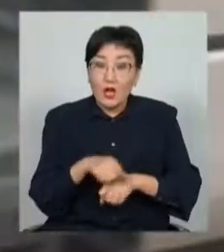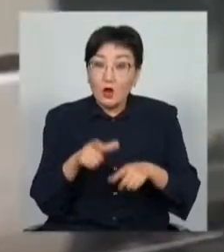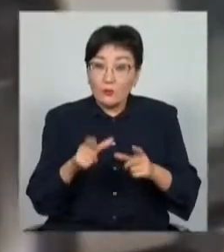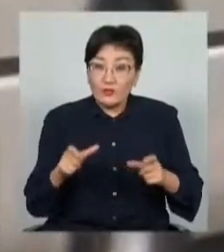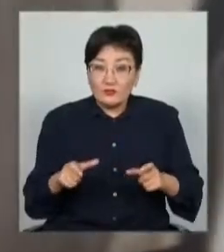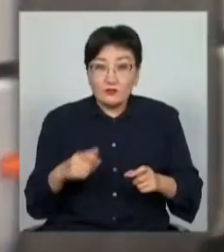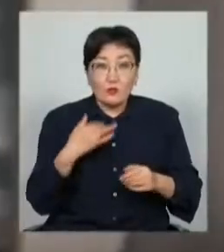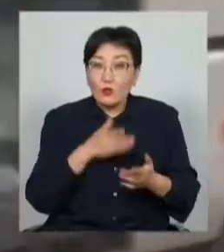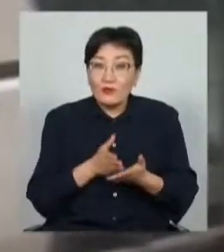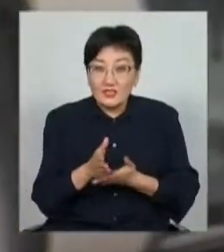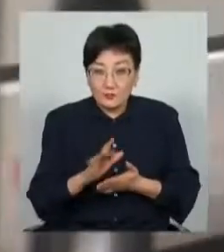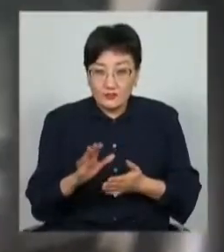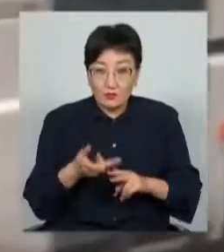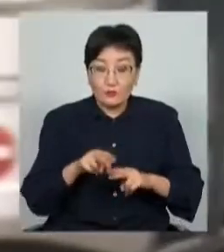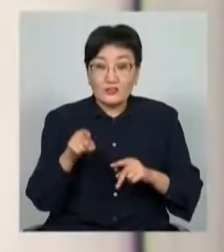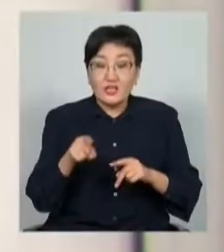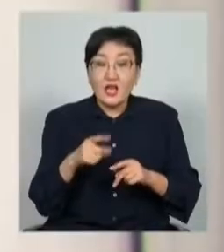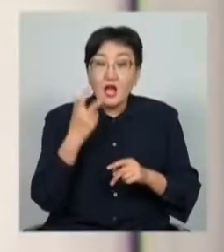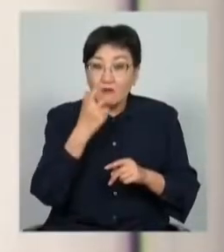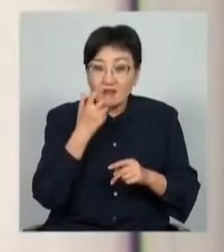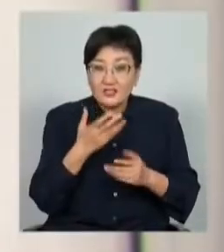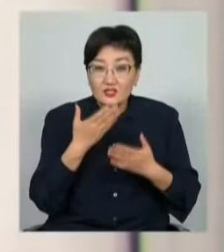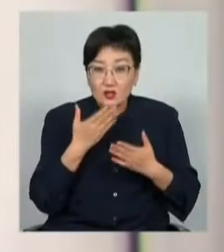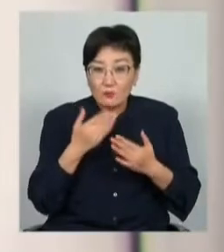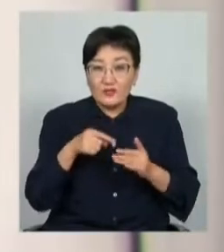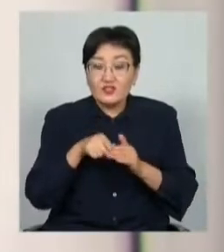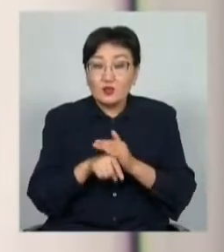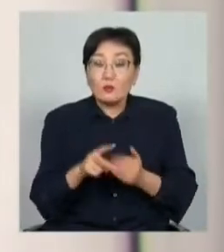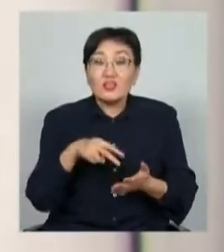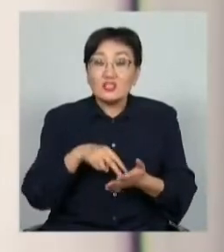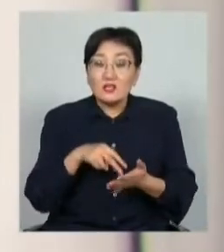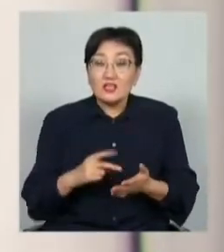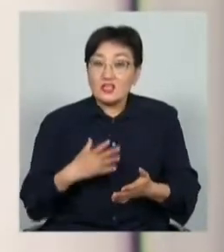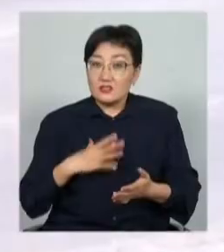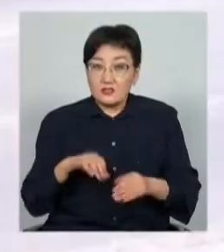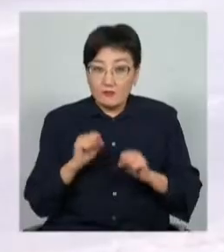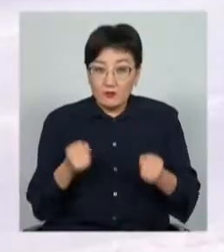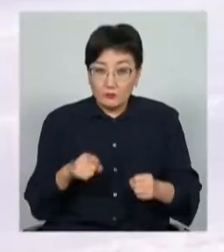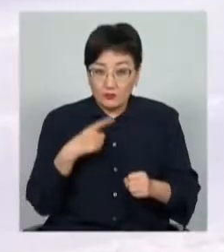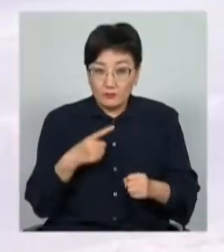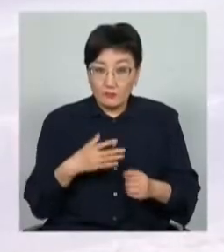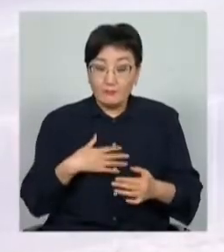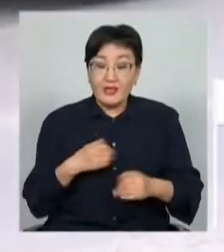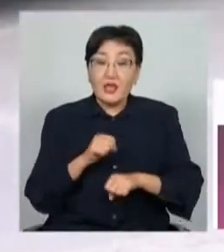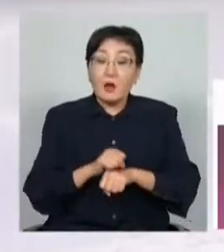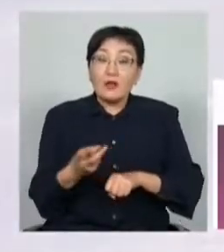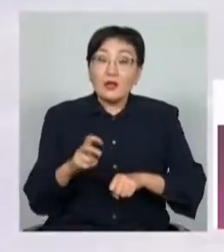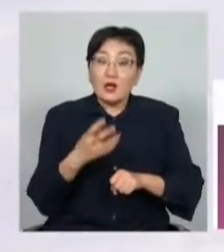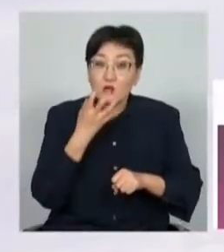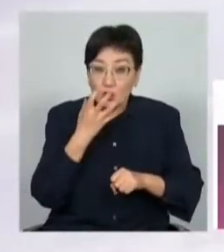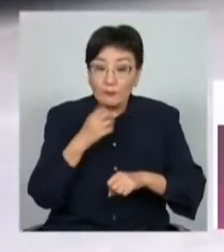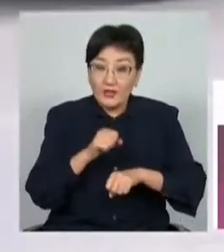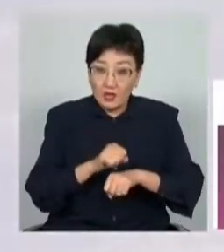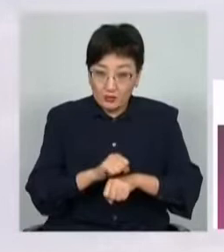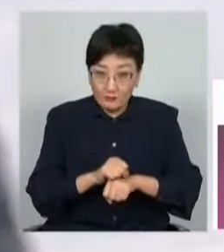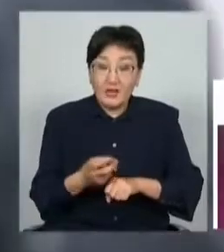жолаушылардың көбі кірмейміз дейді. Себебі ондағы сасық иістен ішінде тұру мүмкін емес дейді. Мен аялдамаға келдім, теплый аялдамаға.